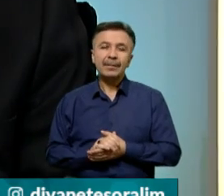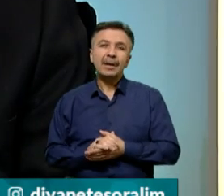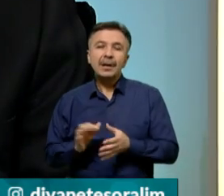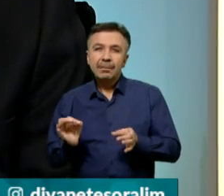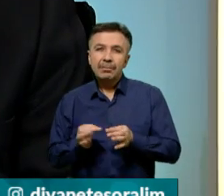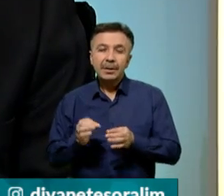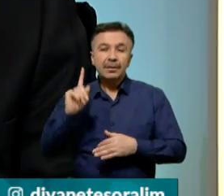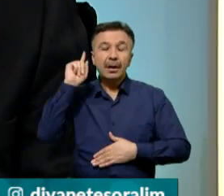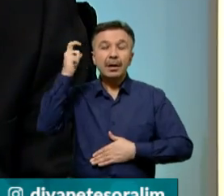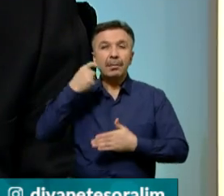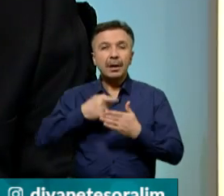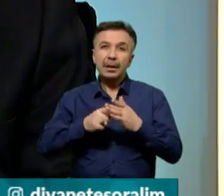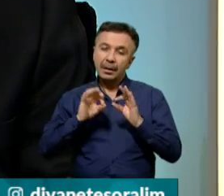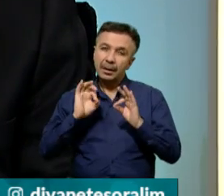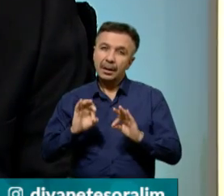Bismillahirrahmanirrahim.